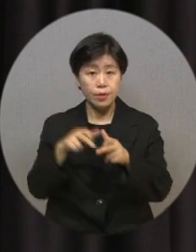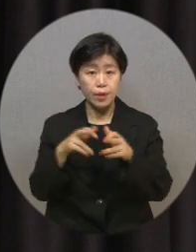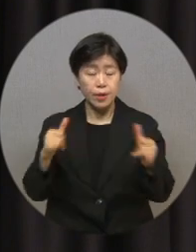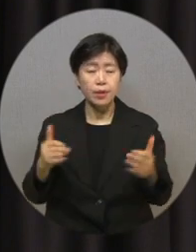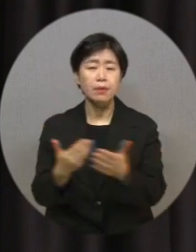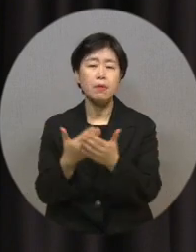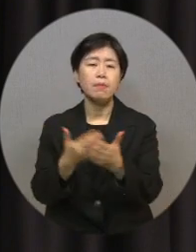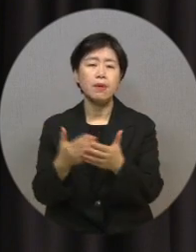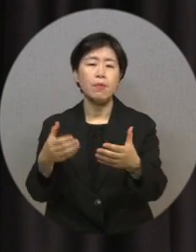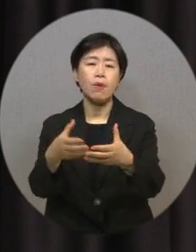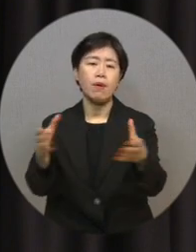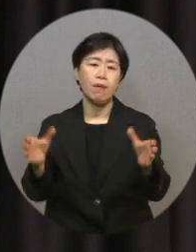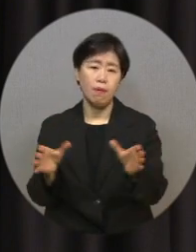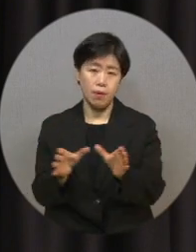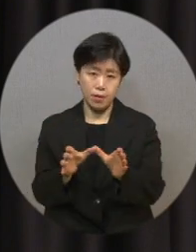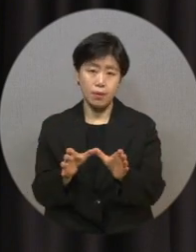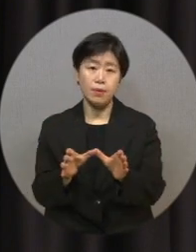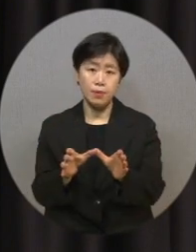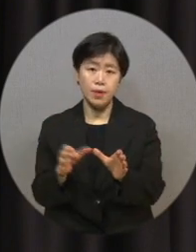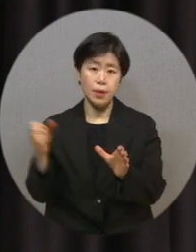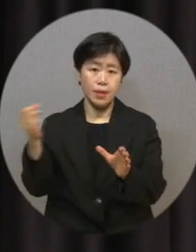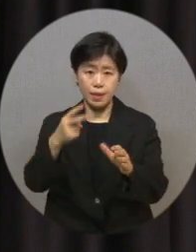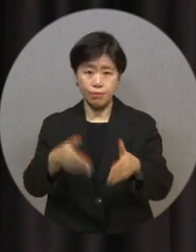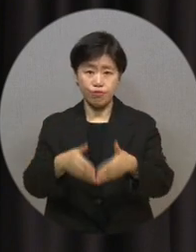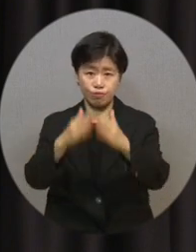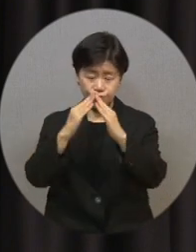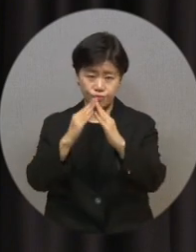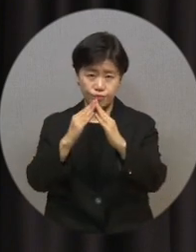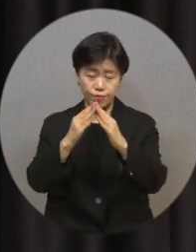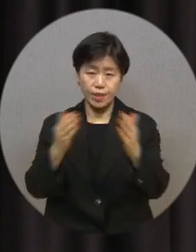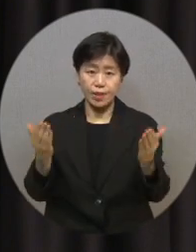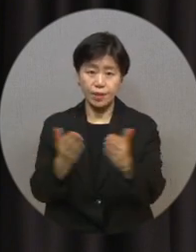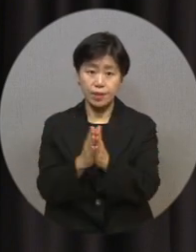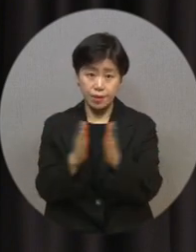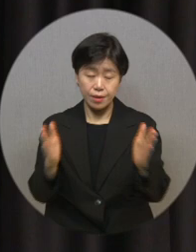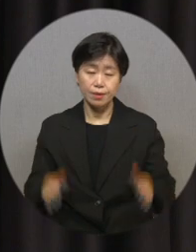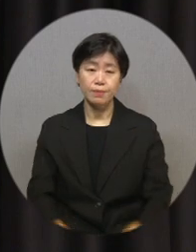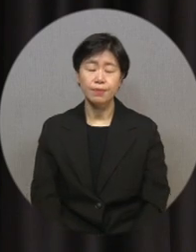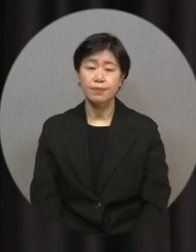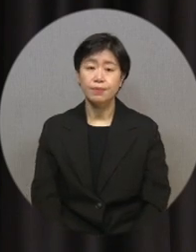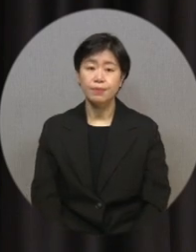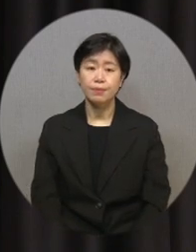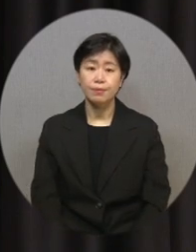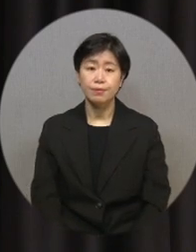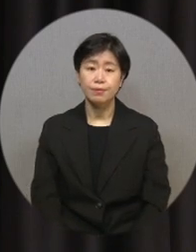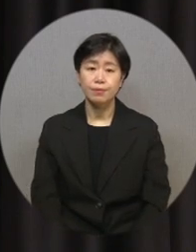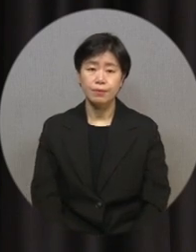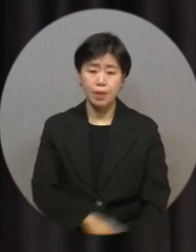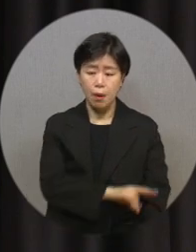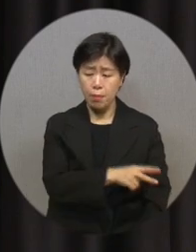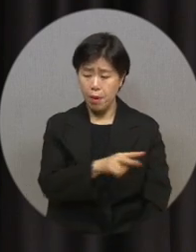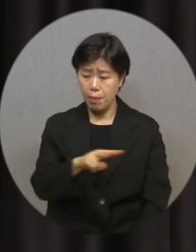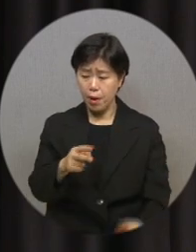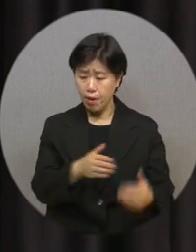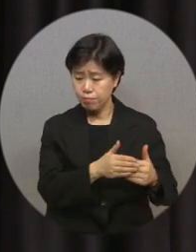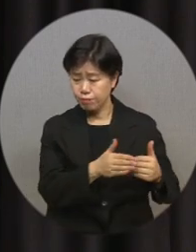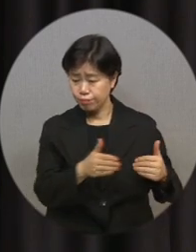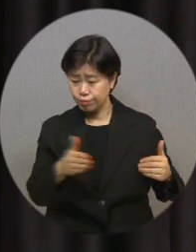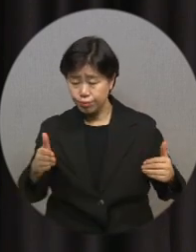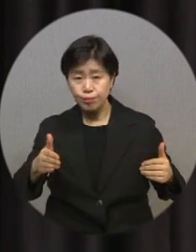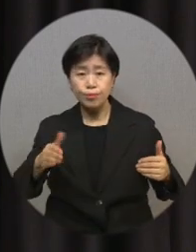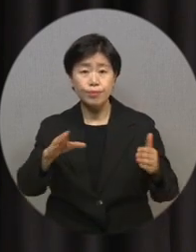발언으로 새롭게 저희가 설립이 돼서 출범을 하게 됐습니다 그리고 이제 그러는 과정에서 그 당시 출범할